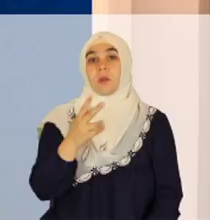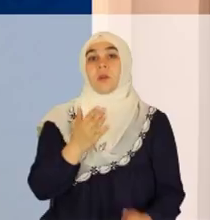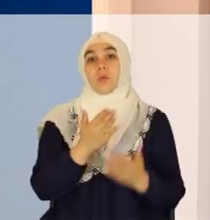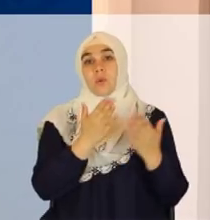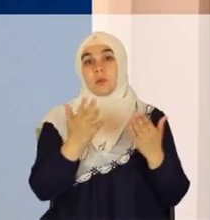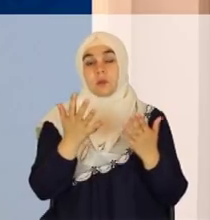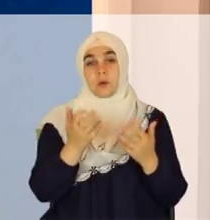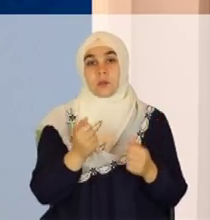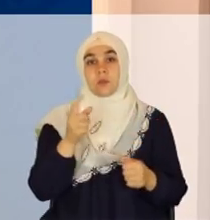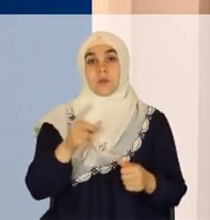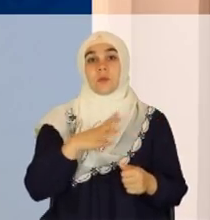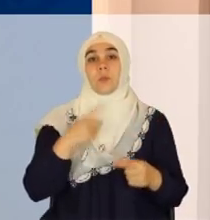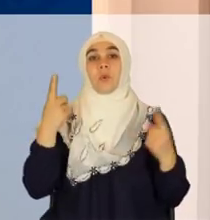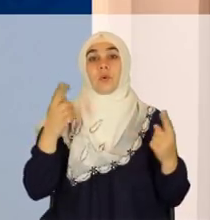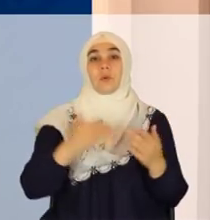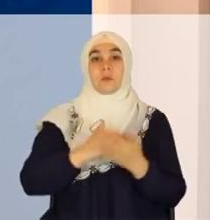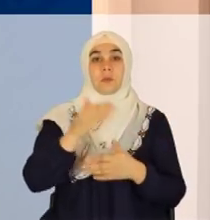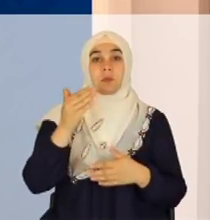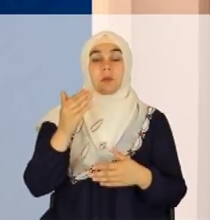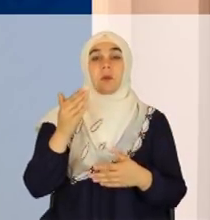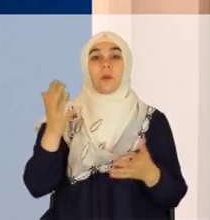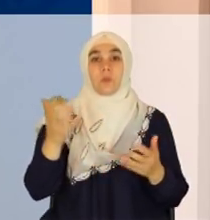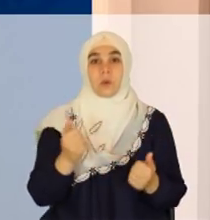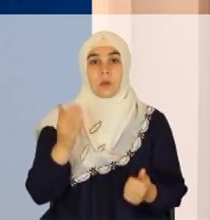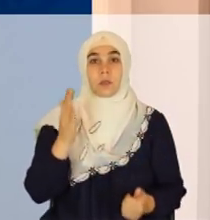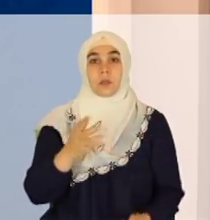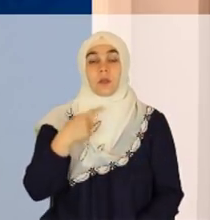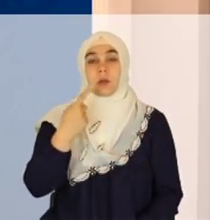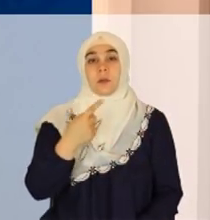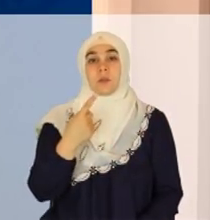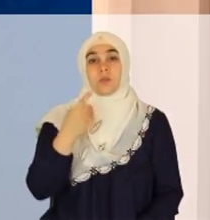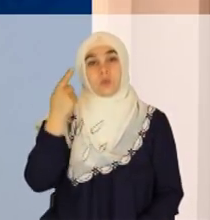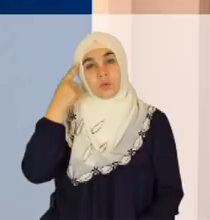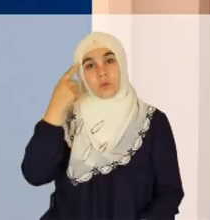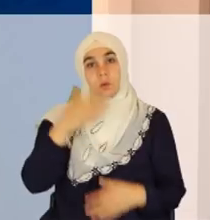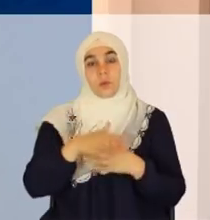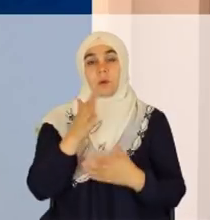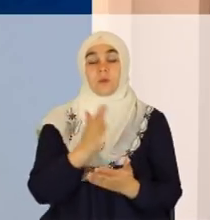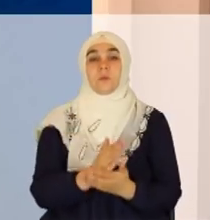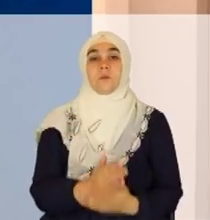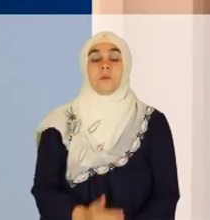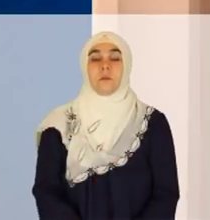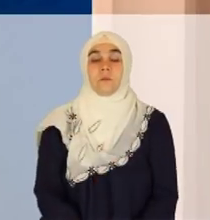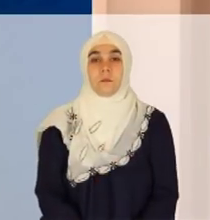olsa, ana shu odam buyuk bir maqomlarga sazovor bo'lar ekan degan tushuncha bor haqiqatda.